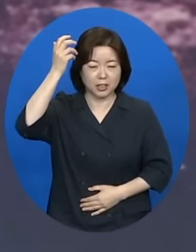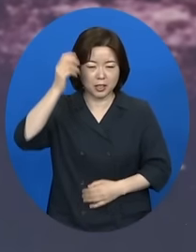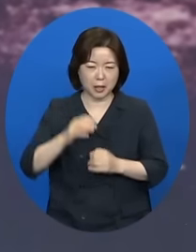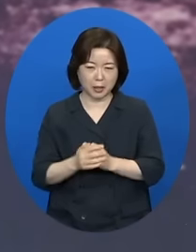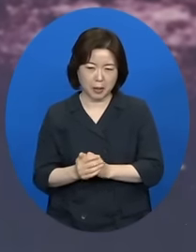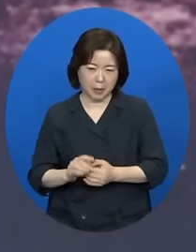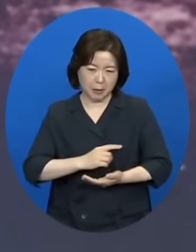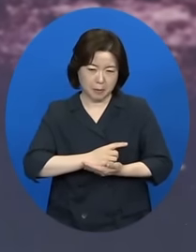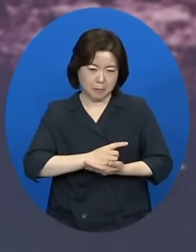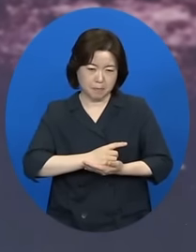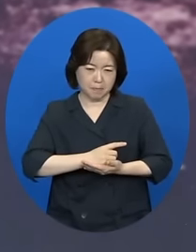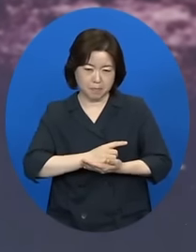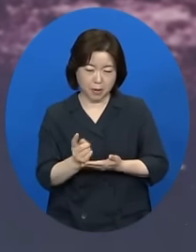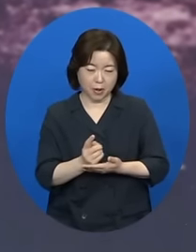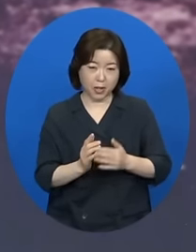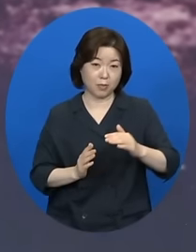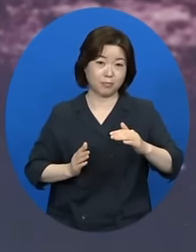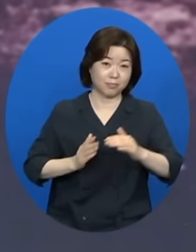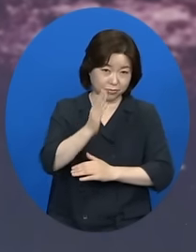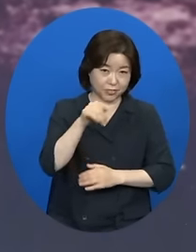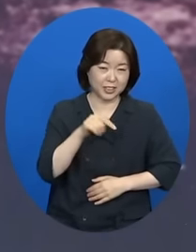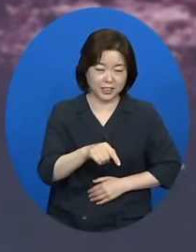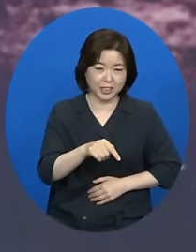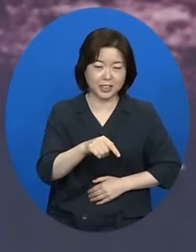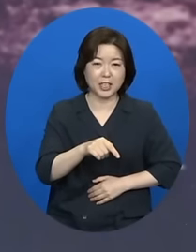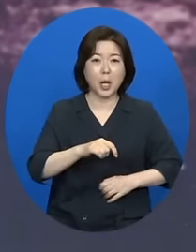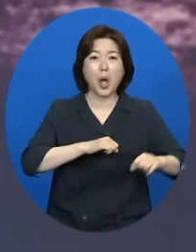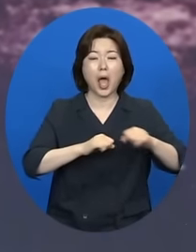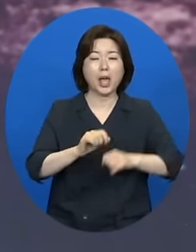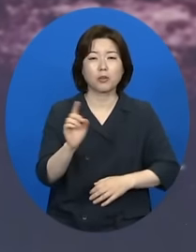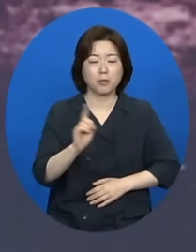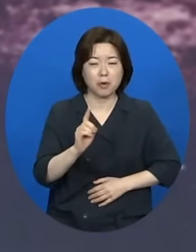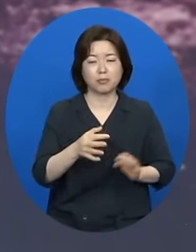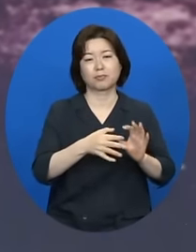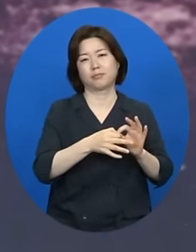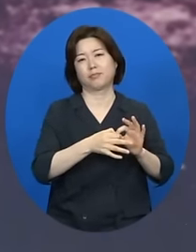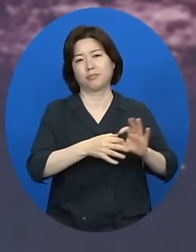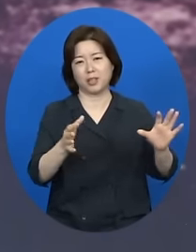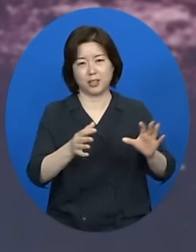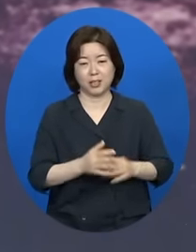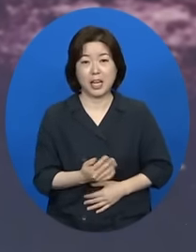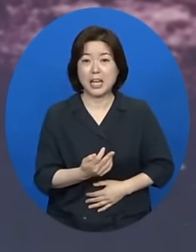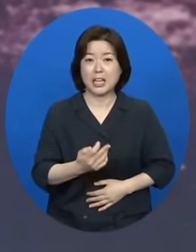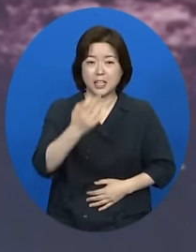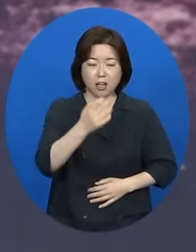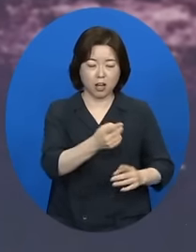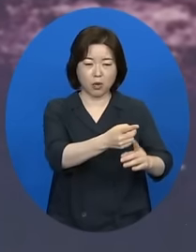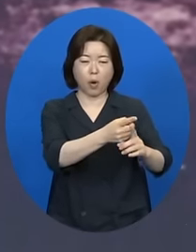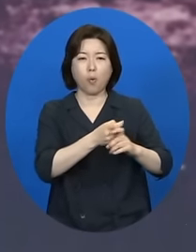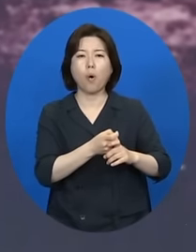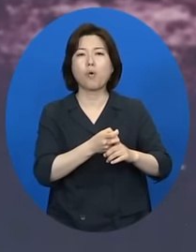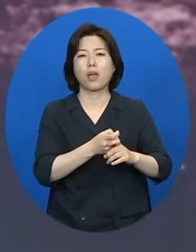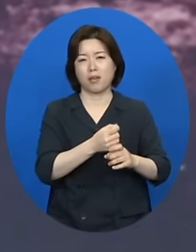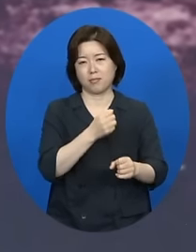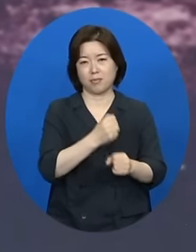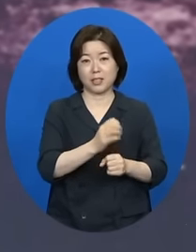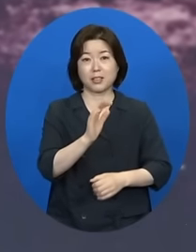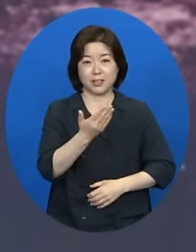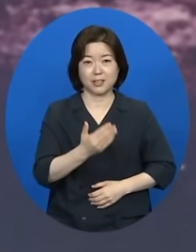범한 결과가 무엇인가? 바로 첫 번째 깨어진 관계입니다. 바로 형과의 원수를 맺게 된